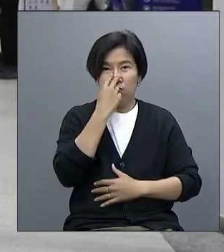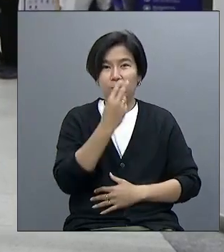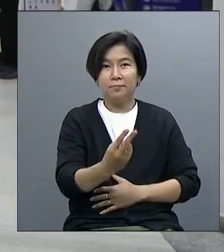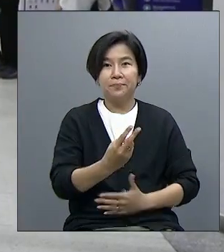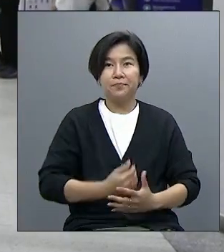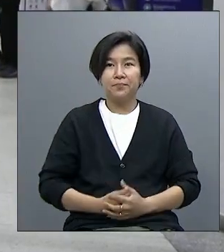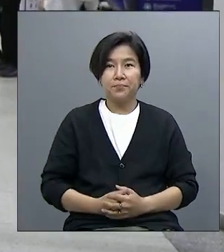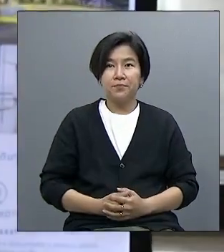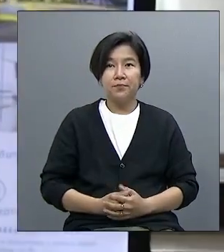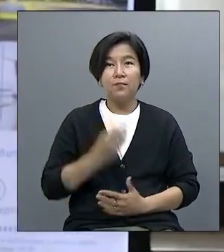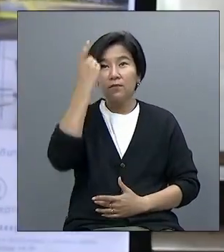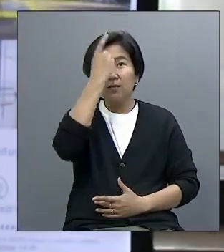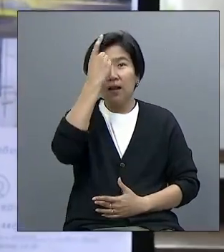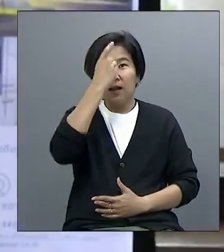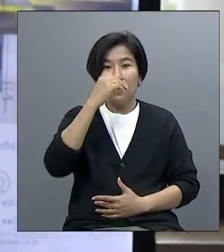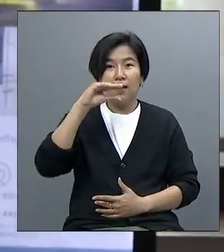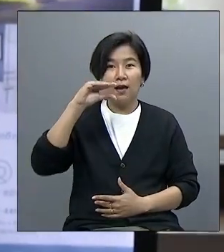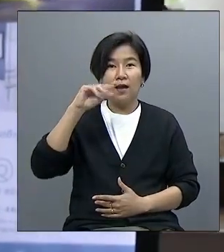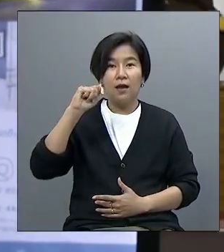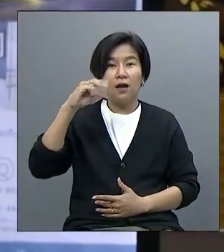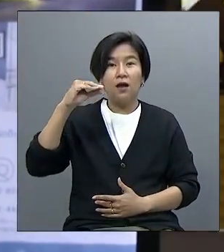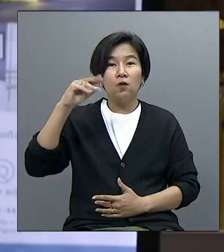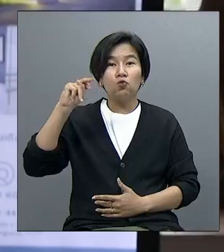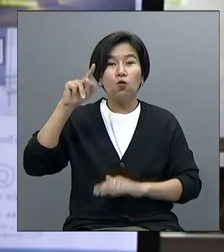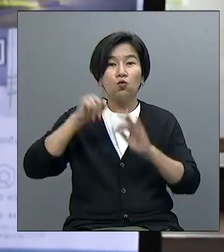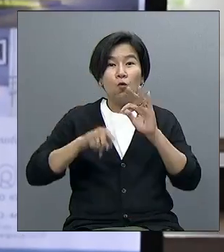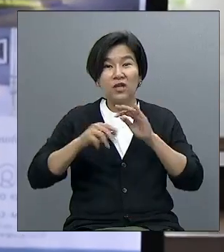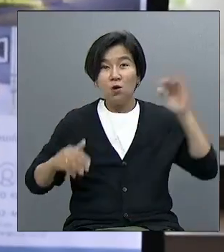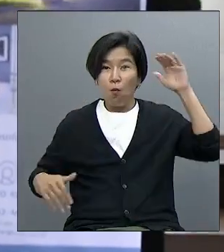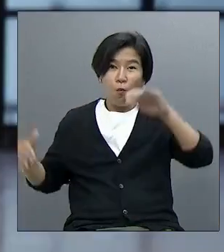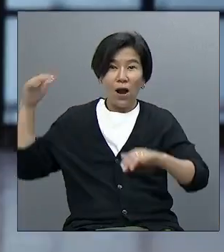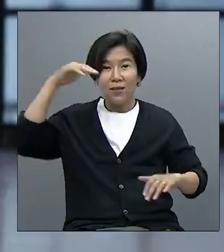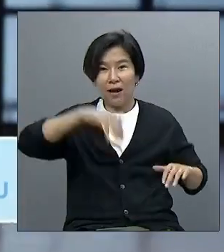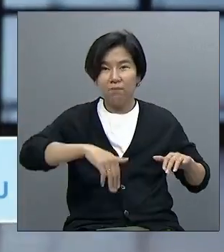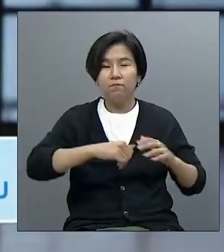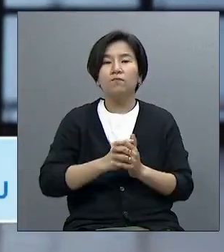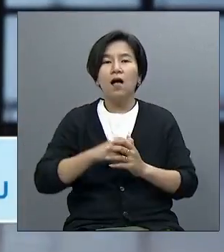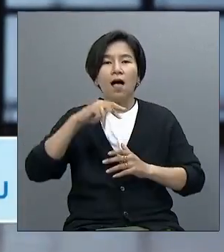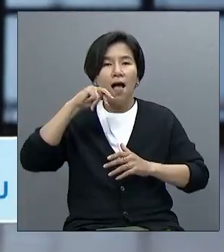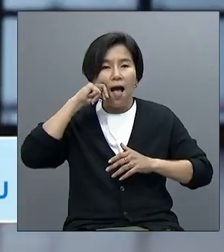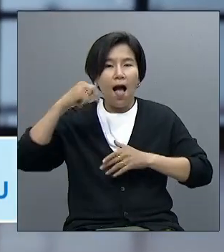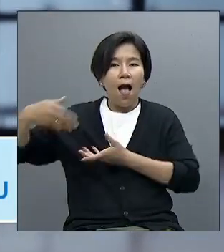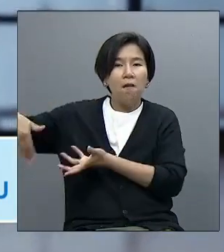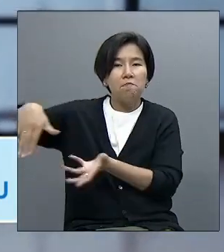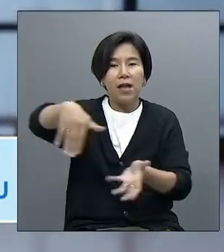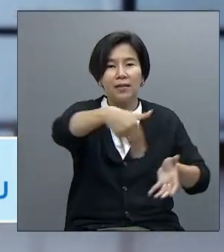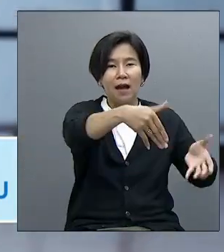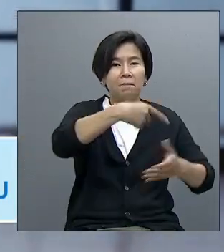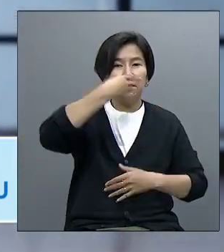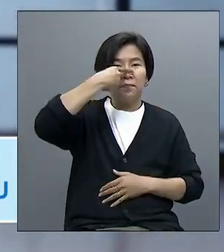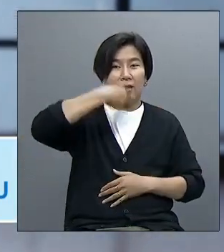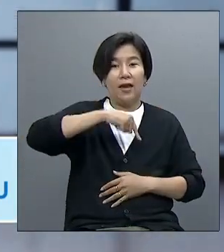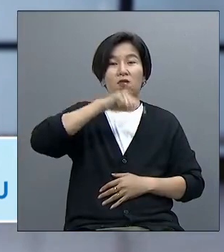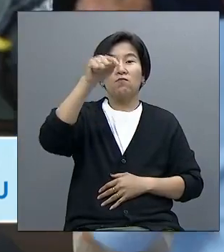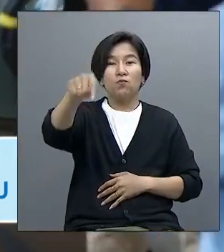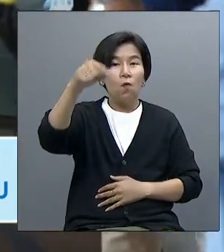คุณโตโน่ภาคินกับ One Man and the River 1คนไหว้หลายคนให้ว่ายน้ำข้าม2ฝั่งโขงไทยลาวครับกับการระดมทุนจั